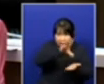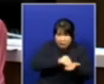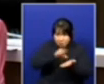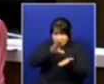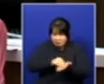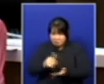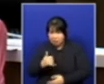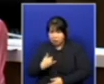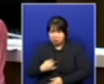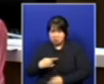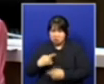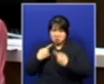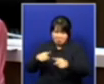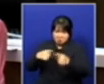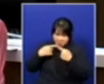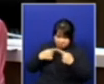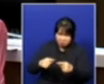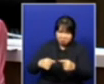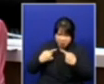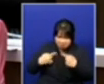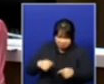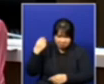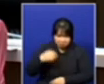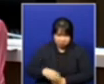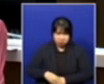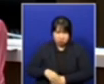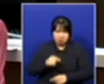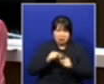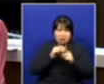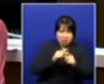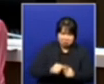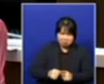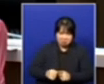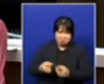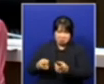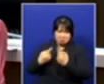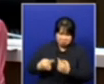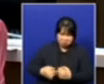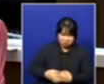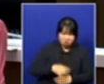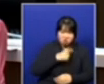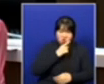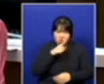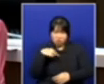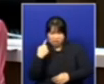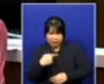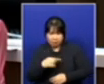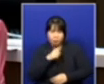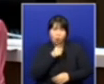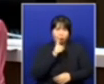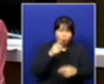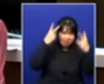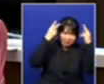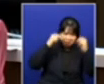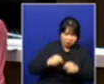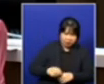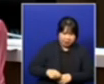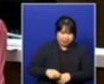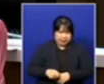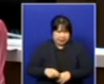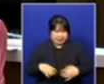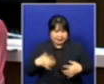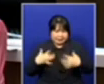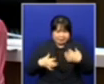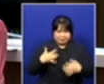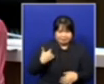ดอกตอกทุกเม็ดโอ้แต่อะไรไม่ได้ใครแตะลุงตู่เนี่ยนะแข้งขานี่โอ้โหขนหน้าแข้งลุงตู่แทบจะ